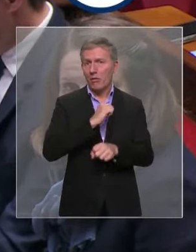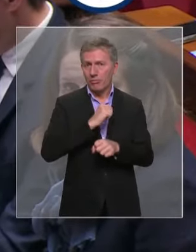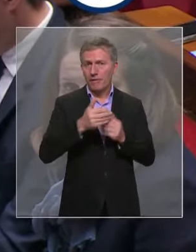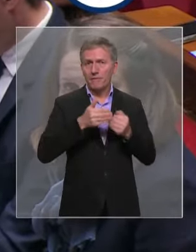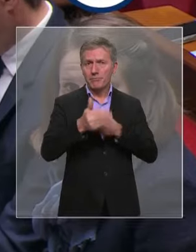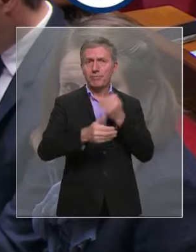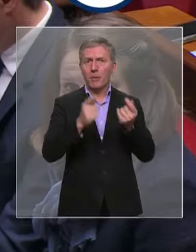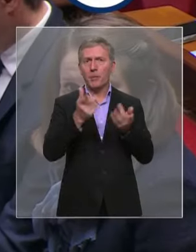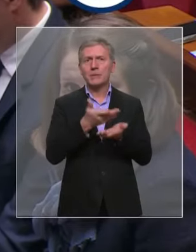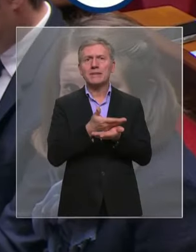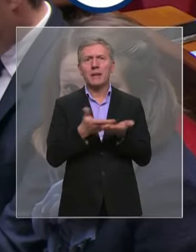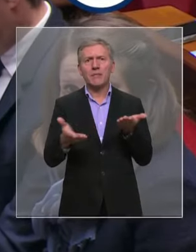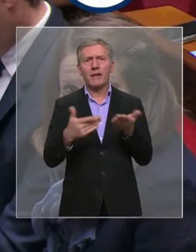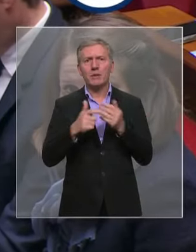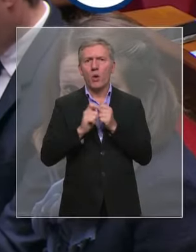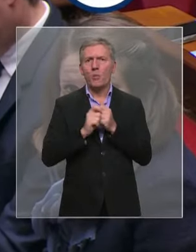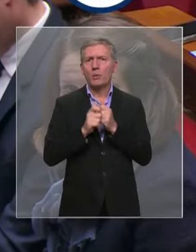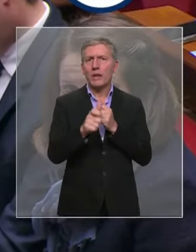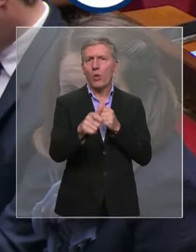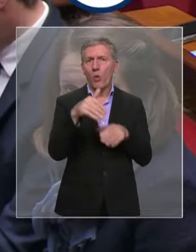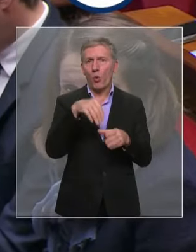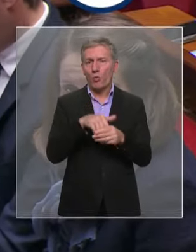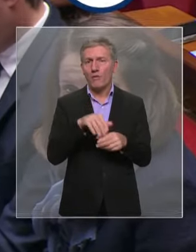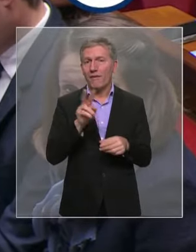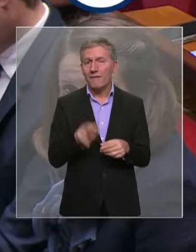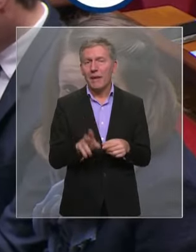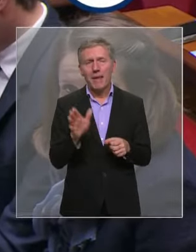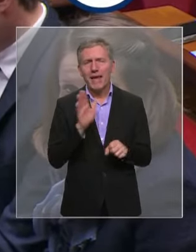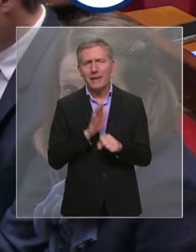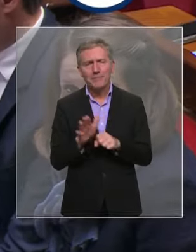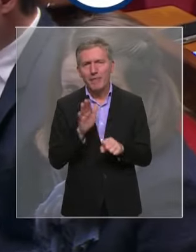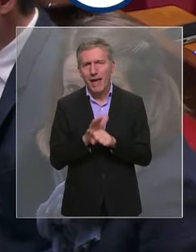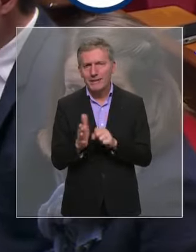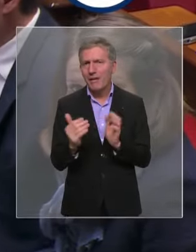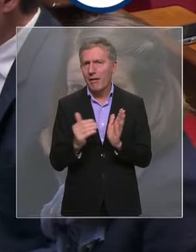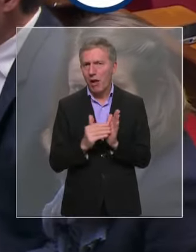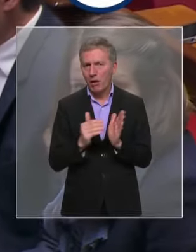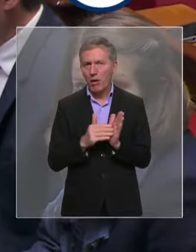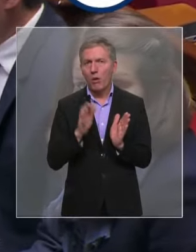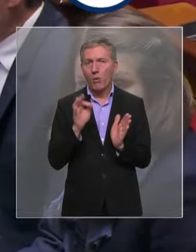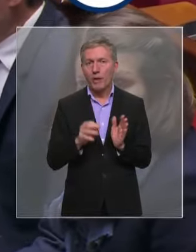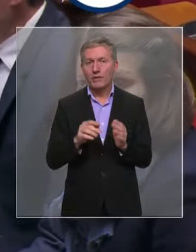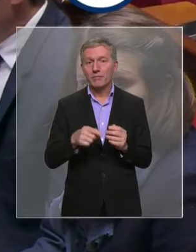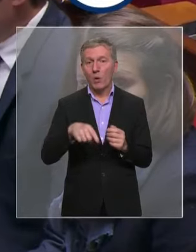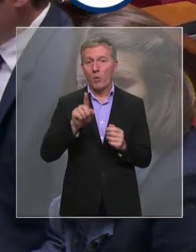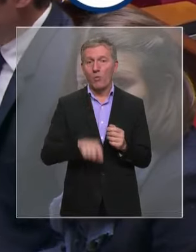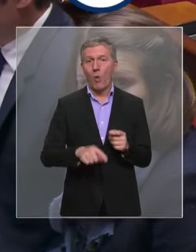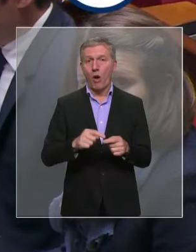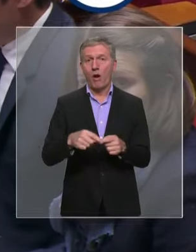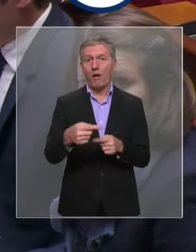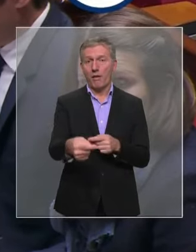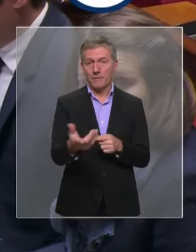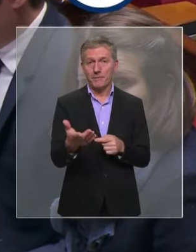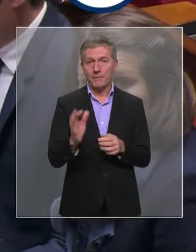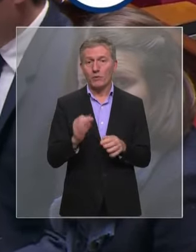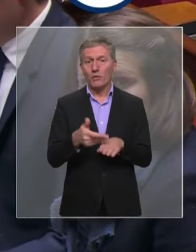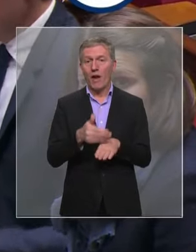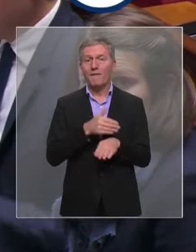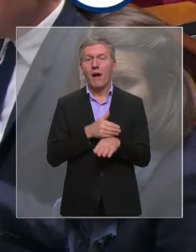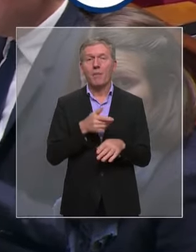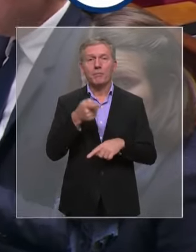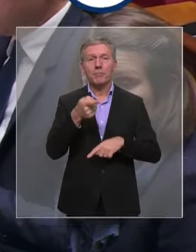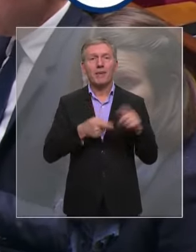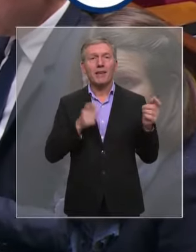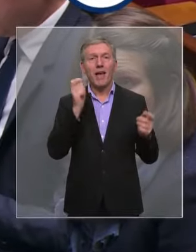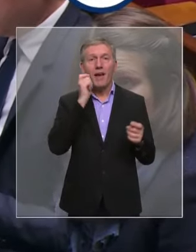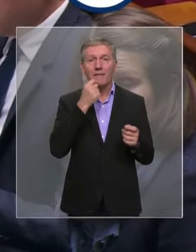et de la simplification des procédures sur le sujet. Mais ça ne suffit pas. Dans le mois qui arrive, avant la mi-avril,